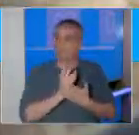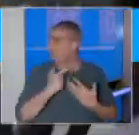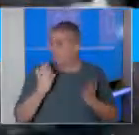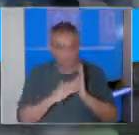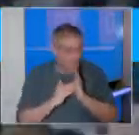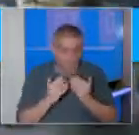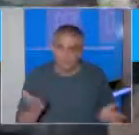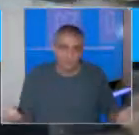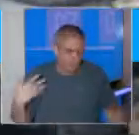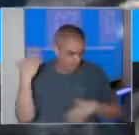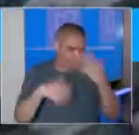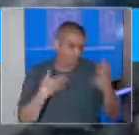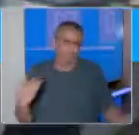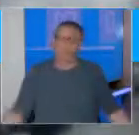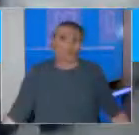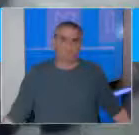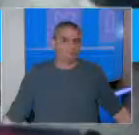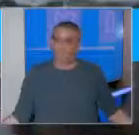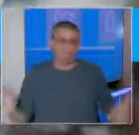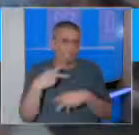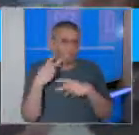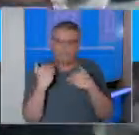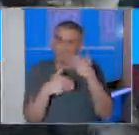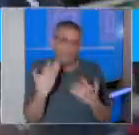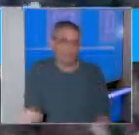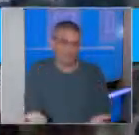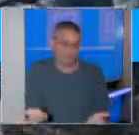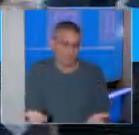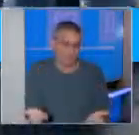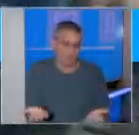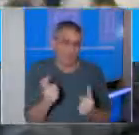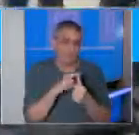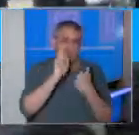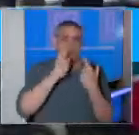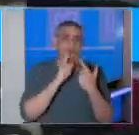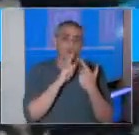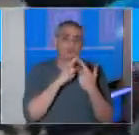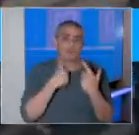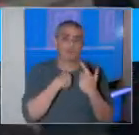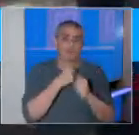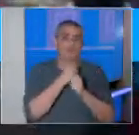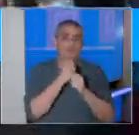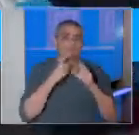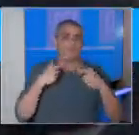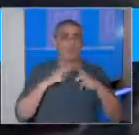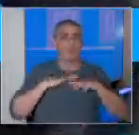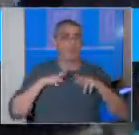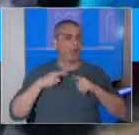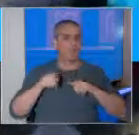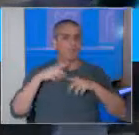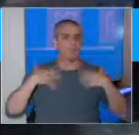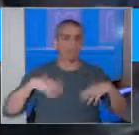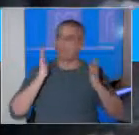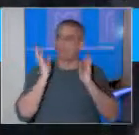תאריך פתיחה, האנרכיה הזאת, אי אפשר להתקדם, זה דבר ראשון. דבר שני, אני כמייצג את ענף האופנה, שהוא ענף מאוד